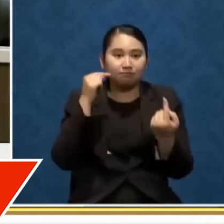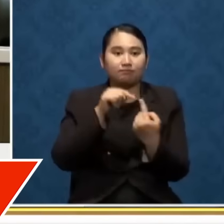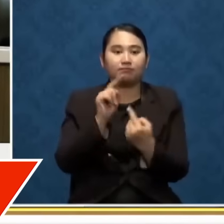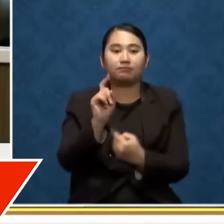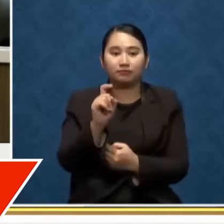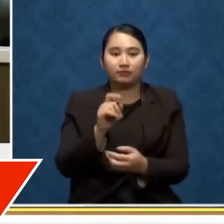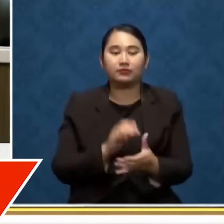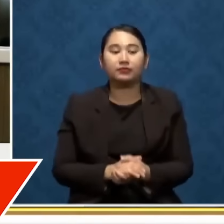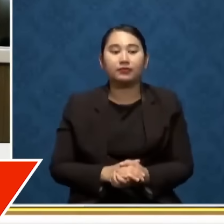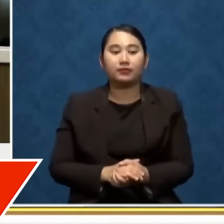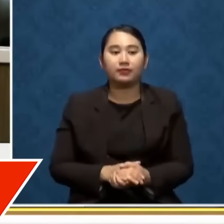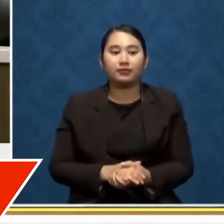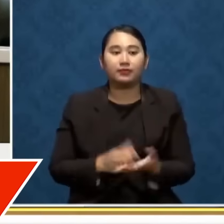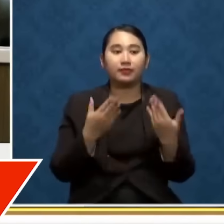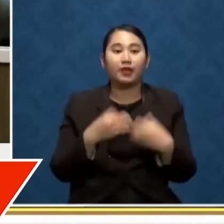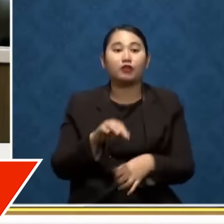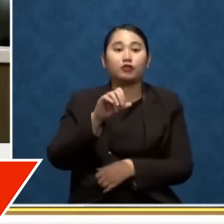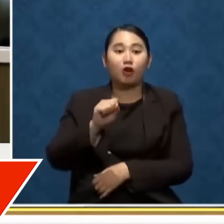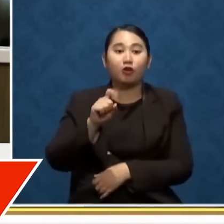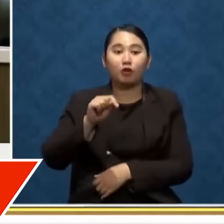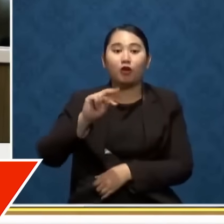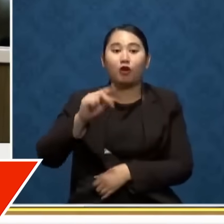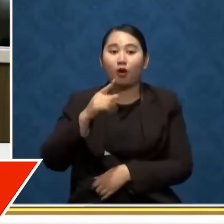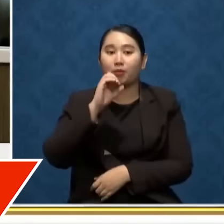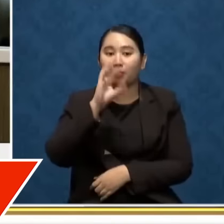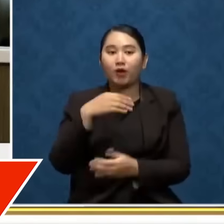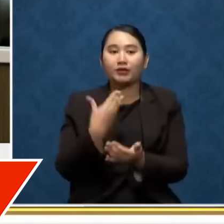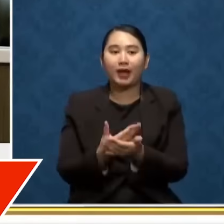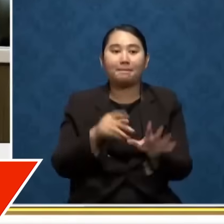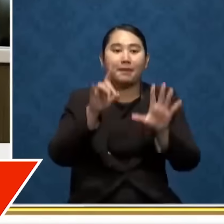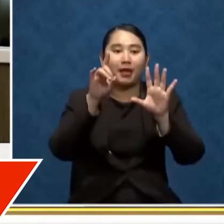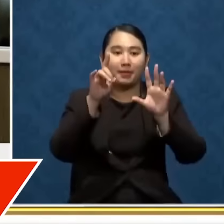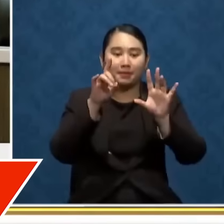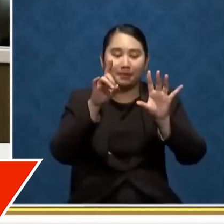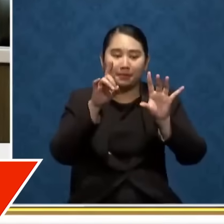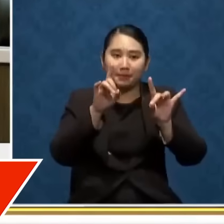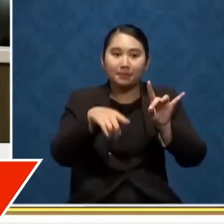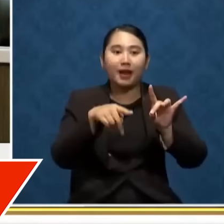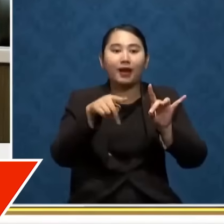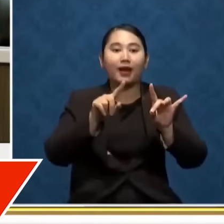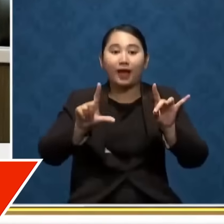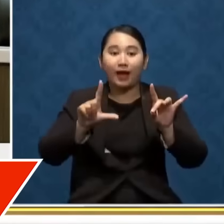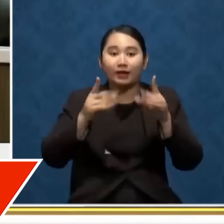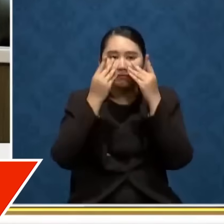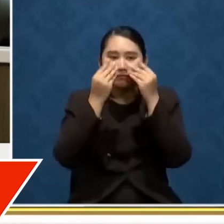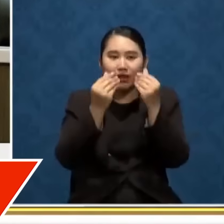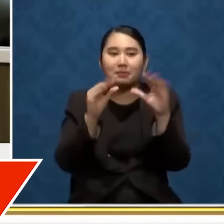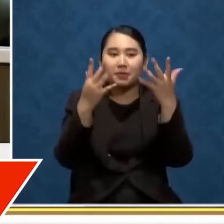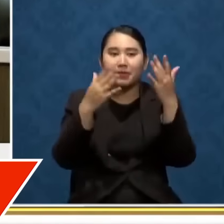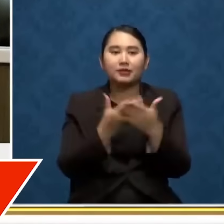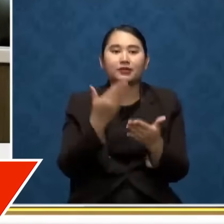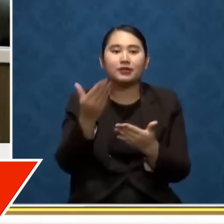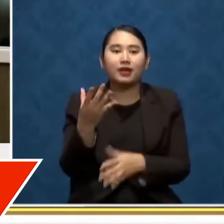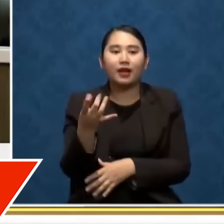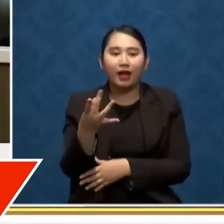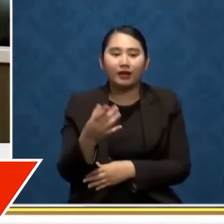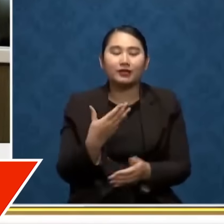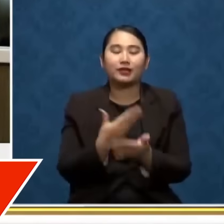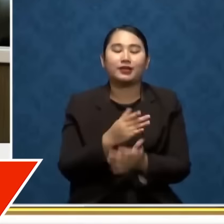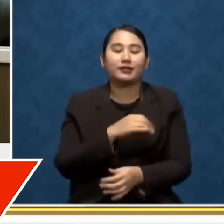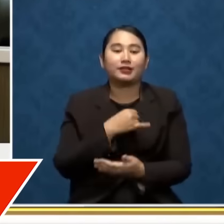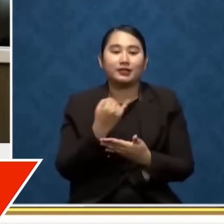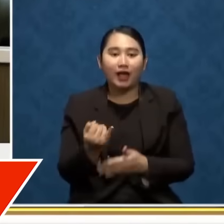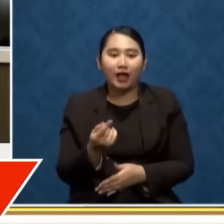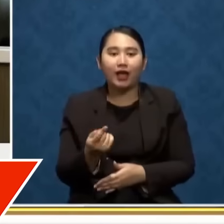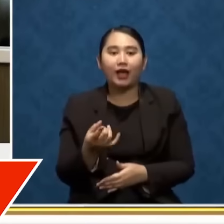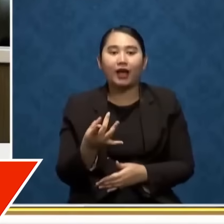ะครับและที่สำคัญครับสตง.บอกว่าท่านใช้งบประมาณ 8,000 ล้านนะครับไม่มีรายละเอียดเลยครับว่าท่านเอาไปซื้ออะไรบ้างจ่ายอะไรบ้างไม่